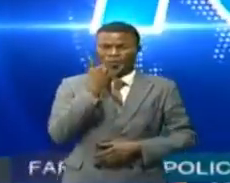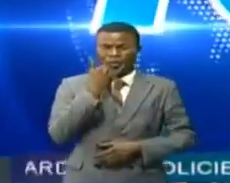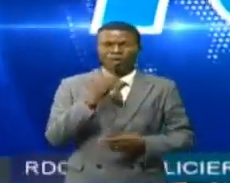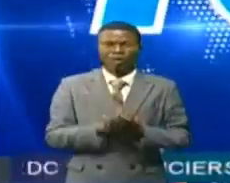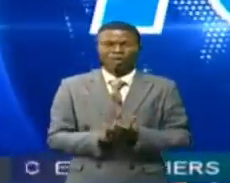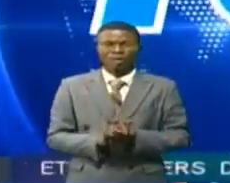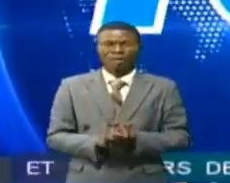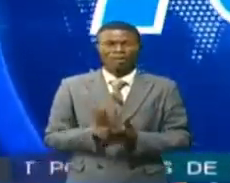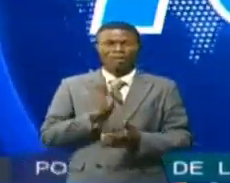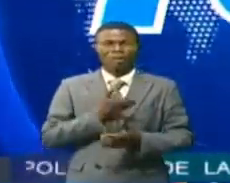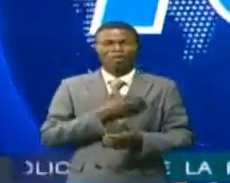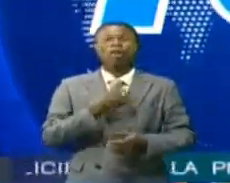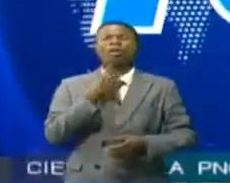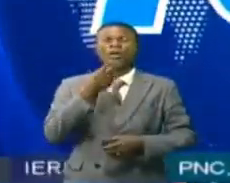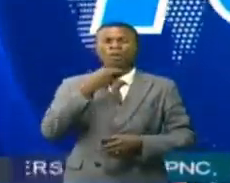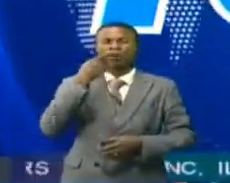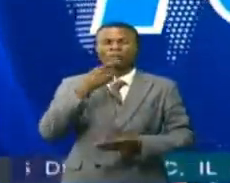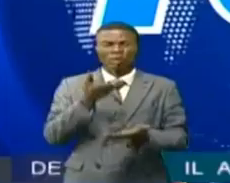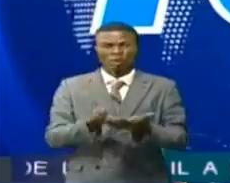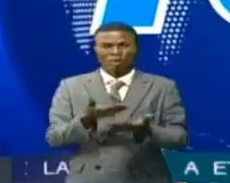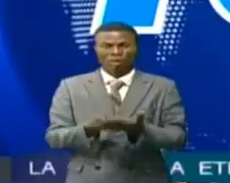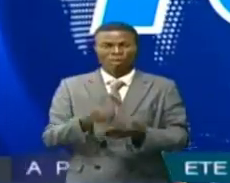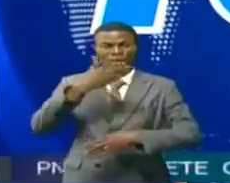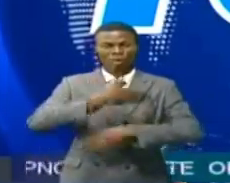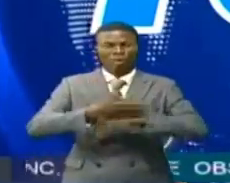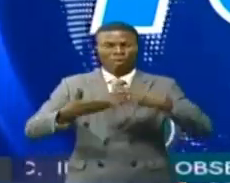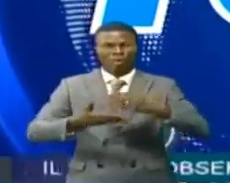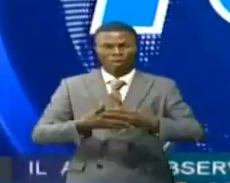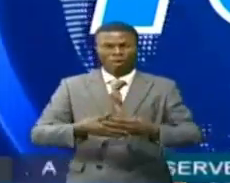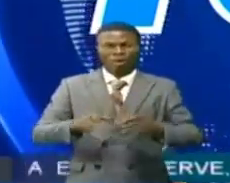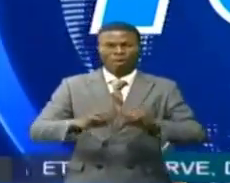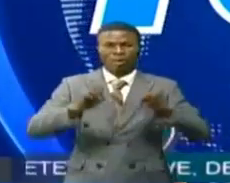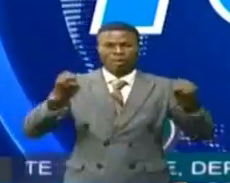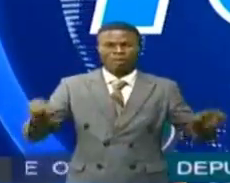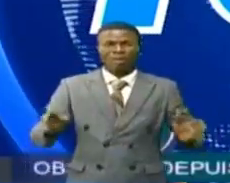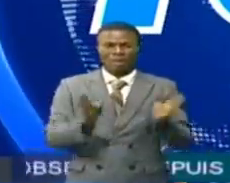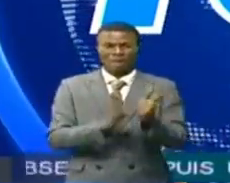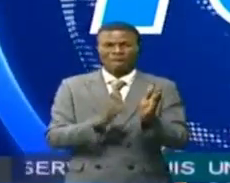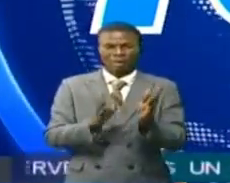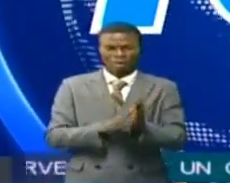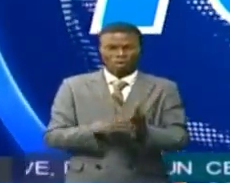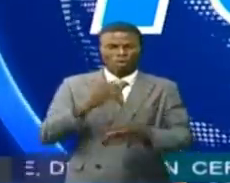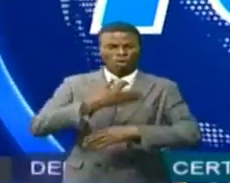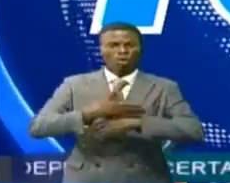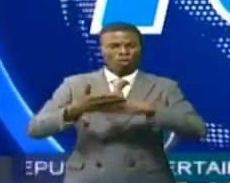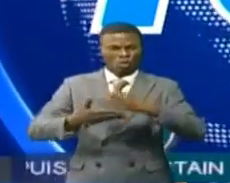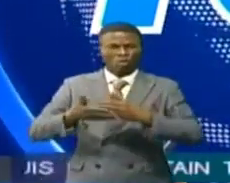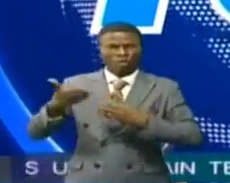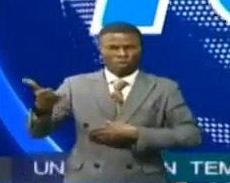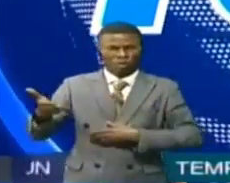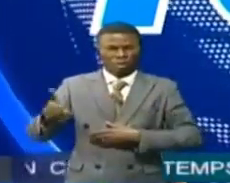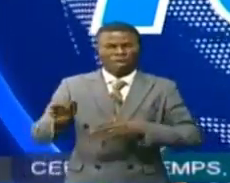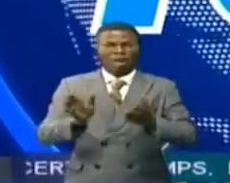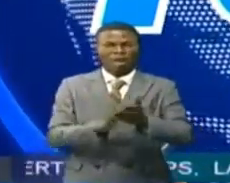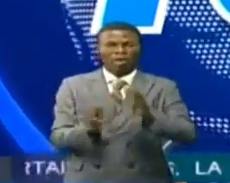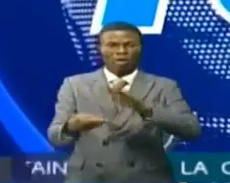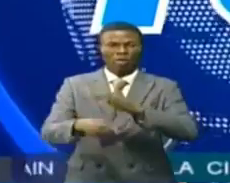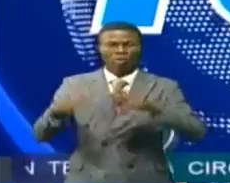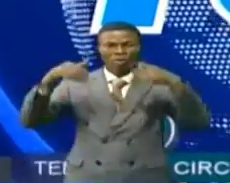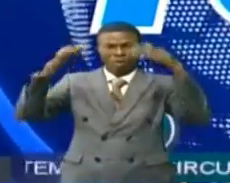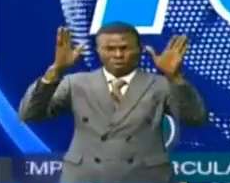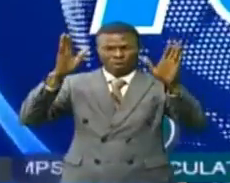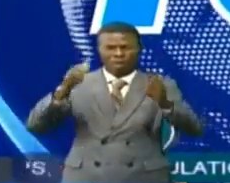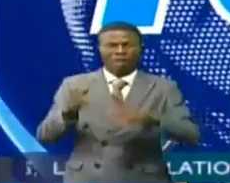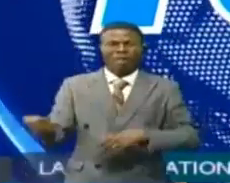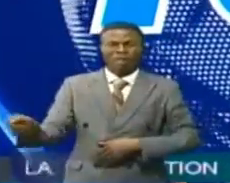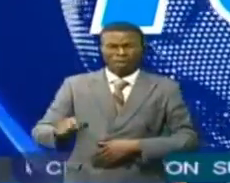confrère Pierre Mbouyou qui nous parlait de la construction d'une cinquantaine d'écoles primaires et secondaires dans